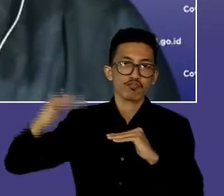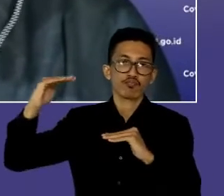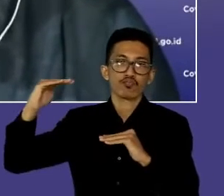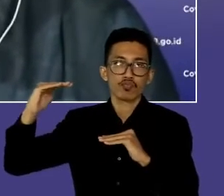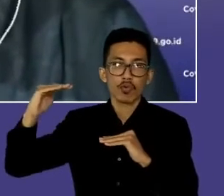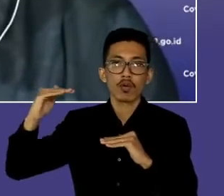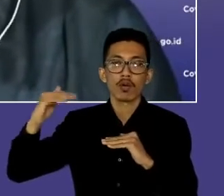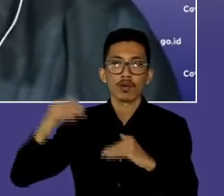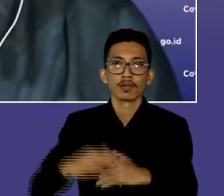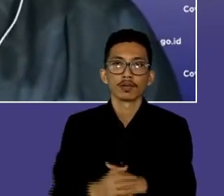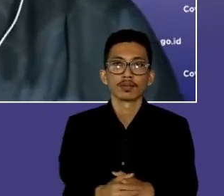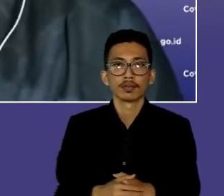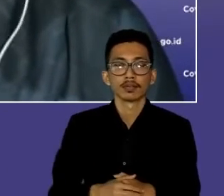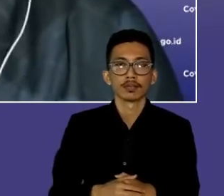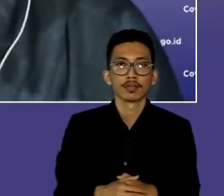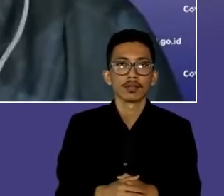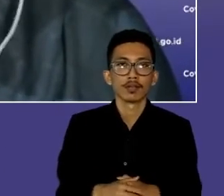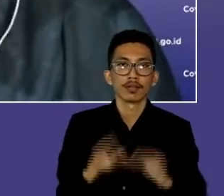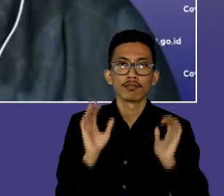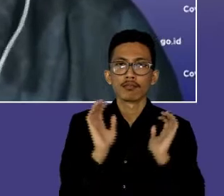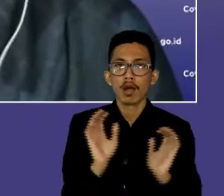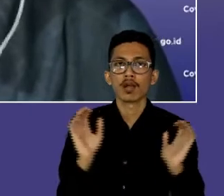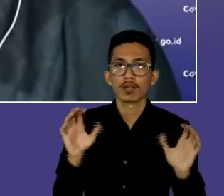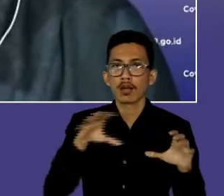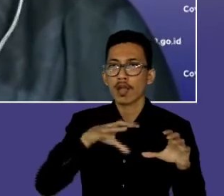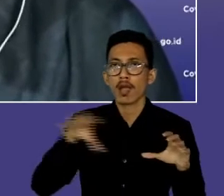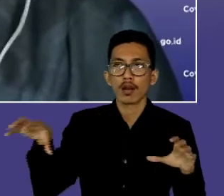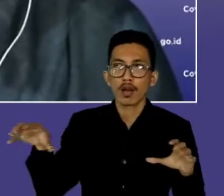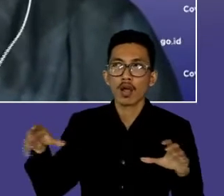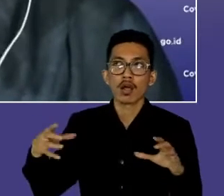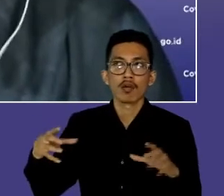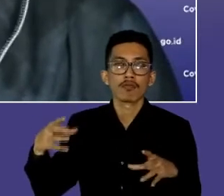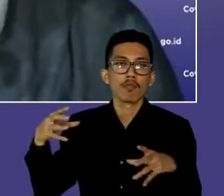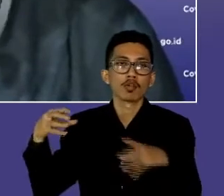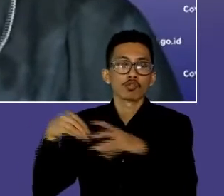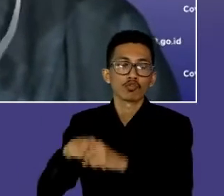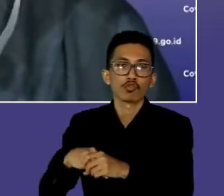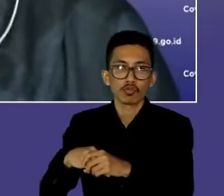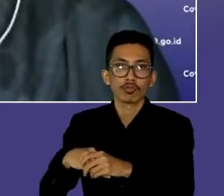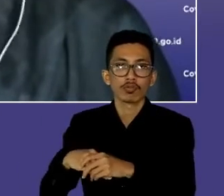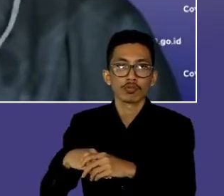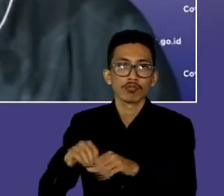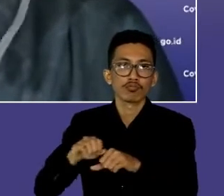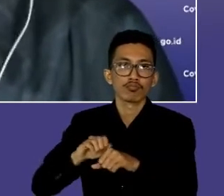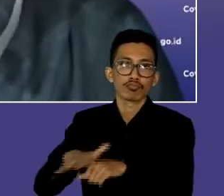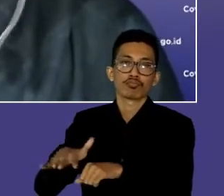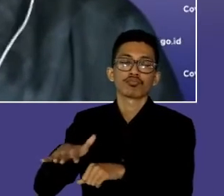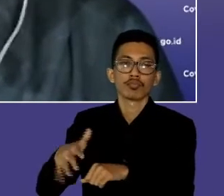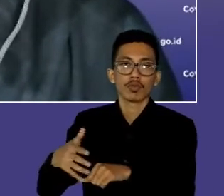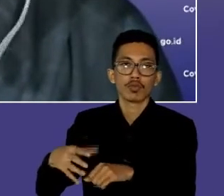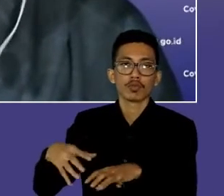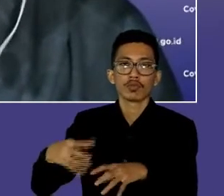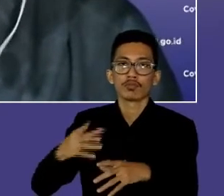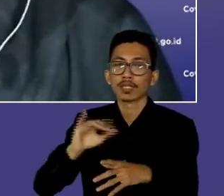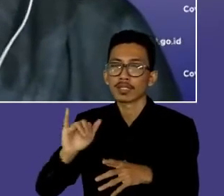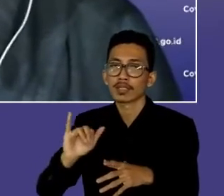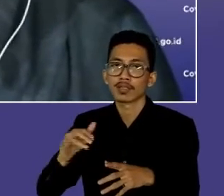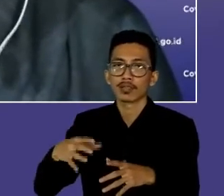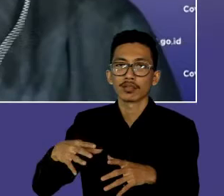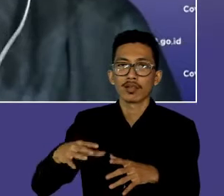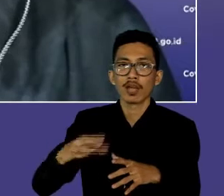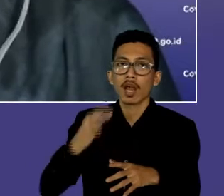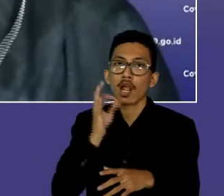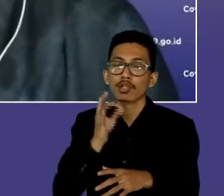tinggi-tingginya. Kenapa akhirnya banyak daerah mulai masuk ke zona resiko tinggi sama zona resiko sedang. Jadi nggak ada kata lengah,